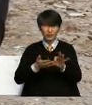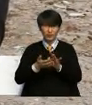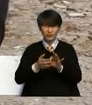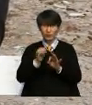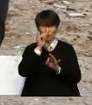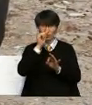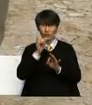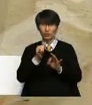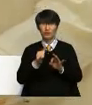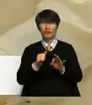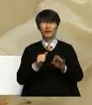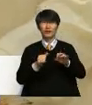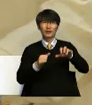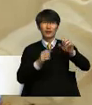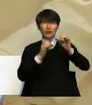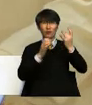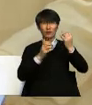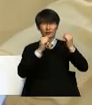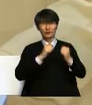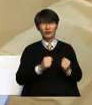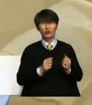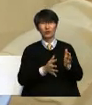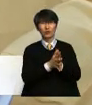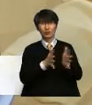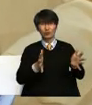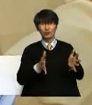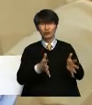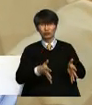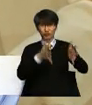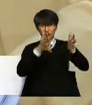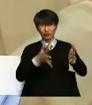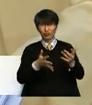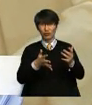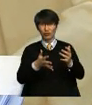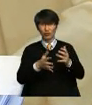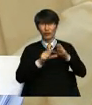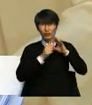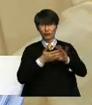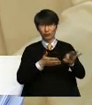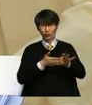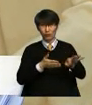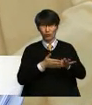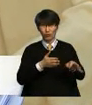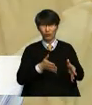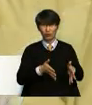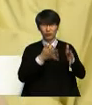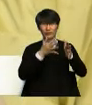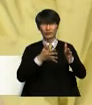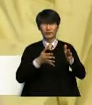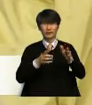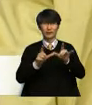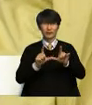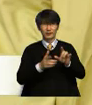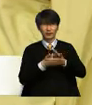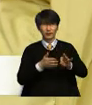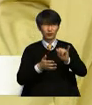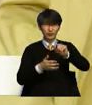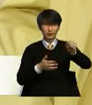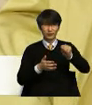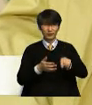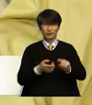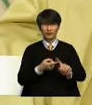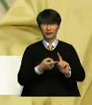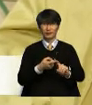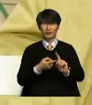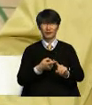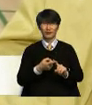쓰고 굳이 있던 건물을 어떻게 활용을 잘하고 이것을 건물을 잘 살릴 수 있느냐